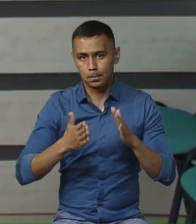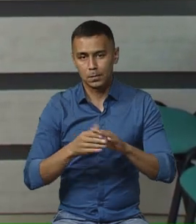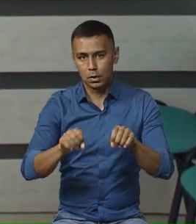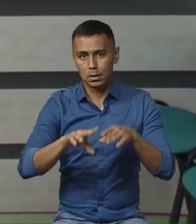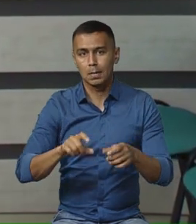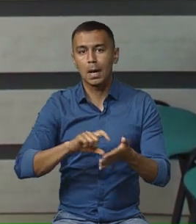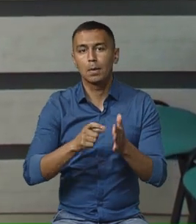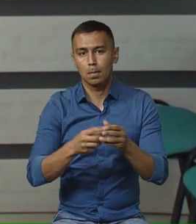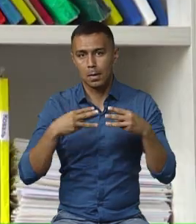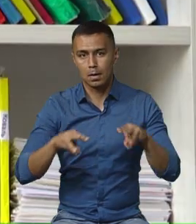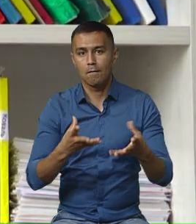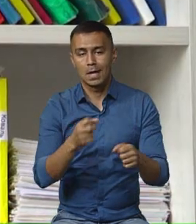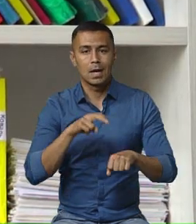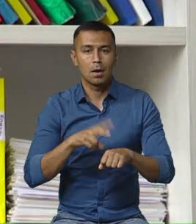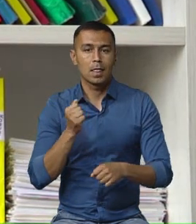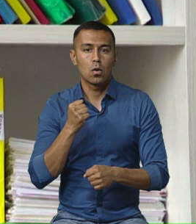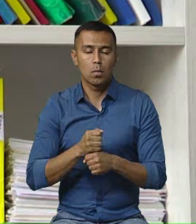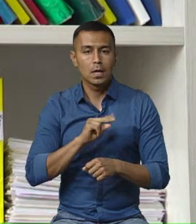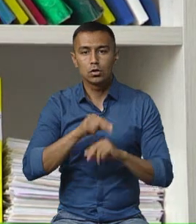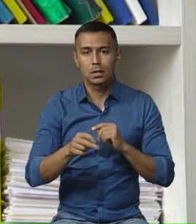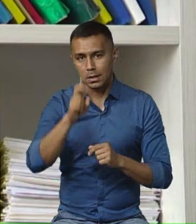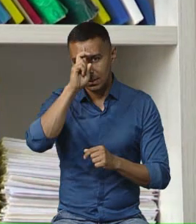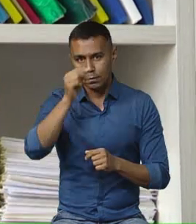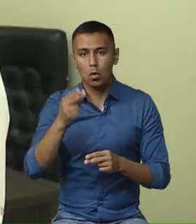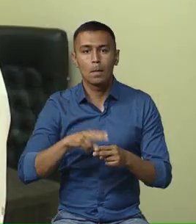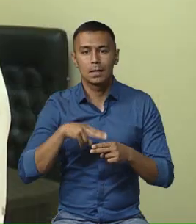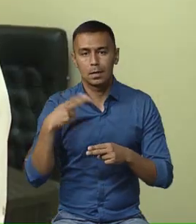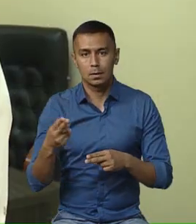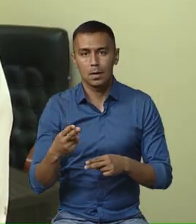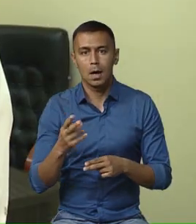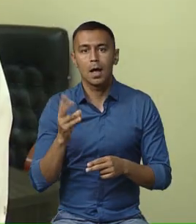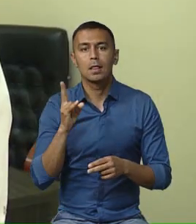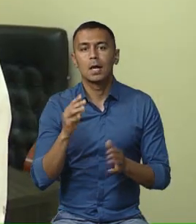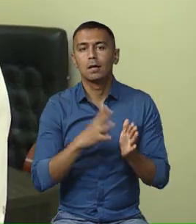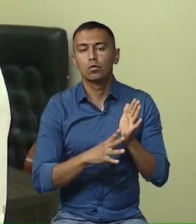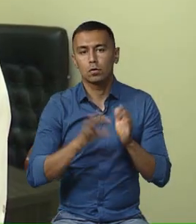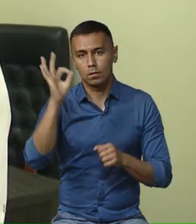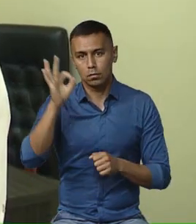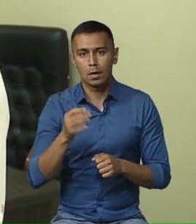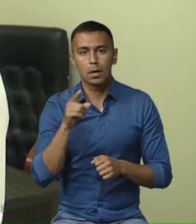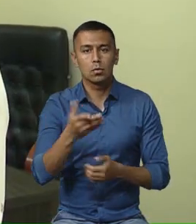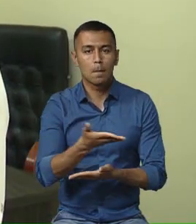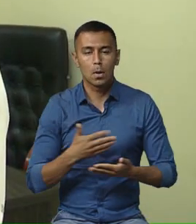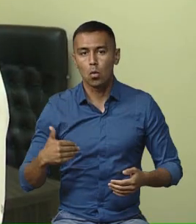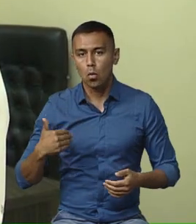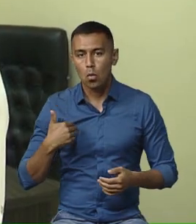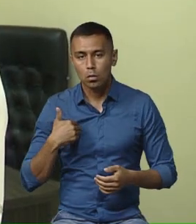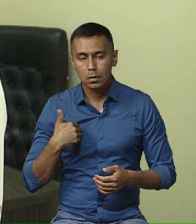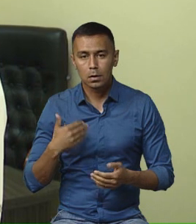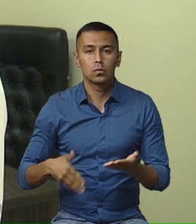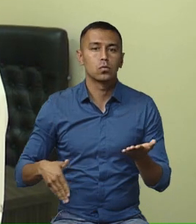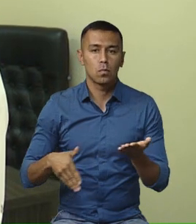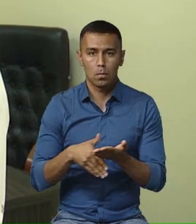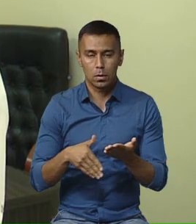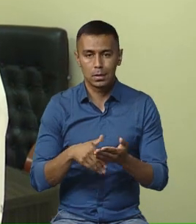Кабміну. І взяли лікарку на роботу не через державні компенсації. На 90% це те, що ми хотіли